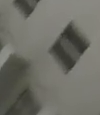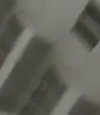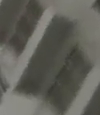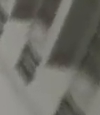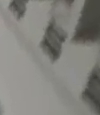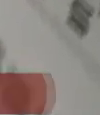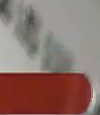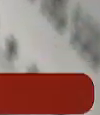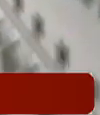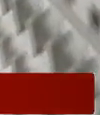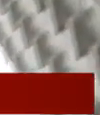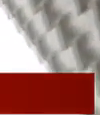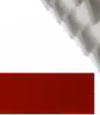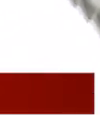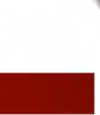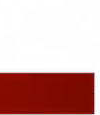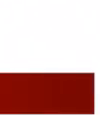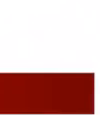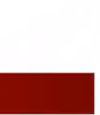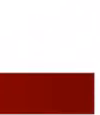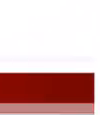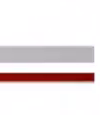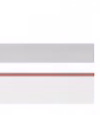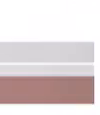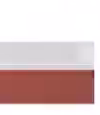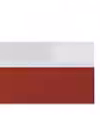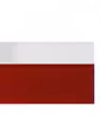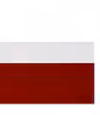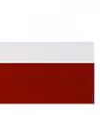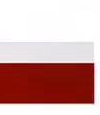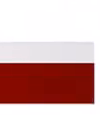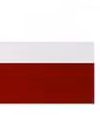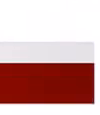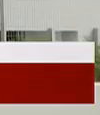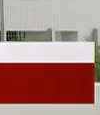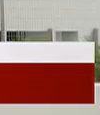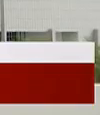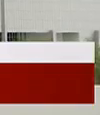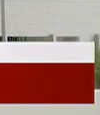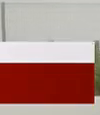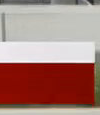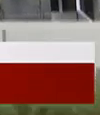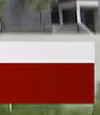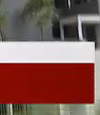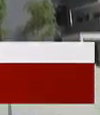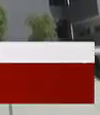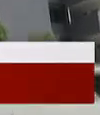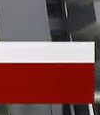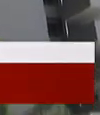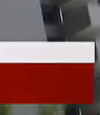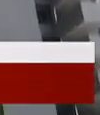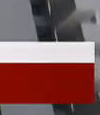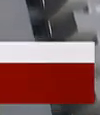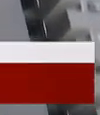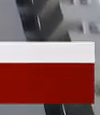perumahan mampu milik selesa kepada B40 dan miskin bandar bakal disediakan.